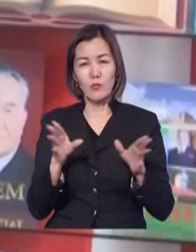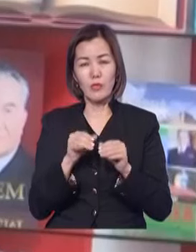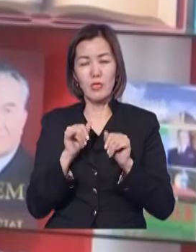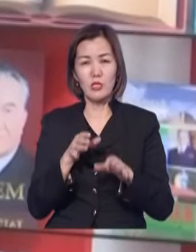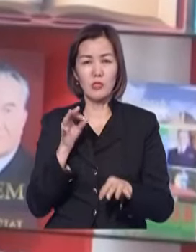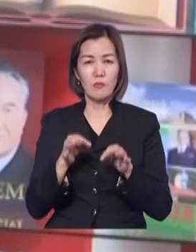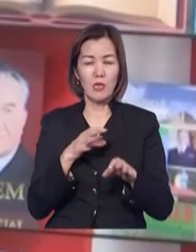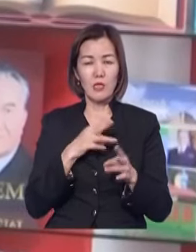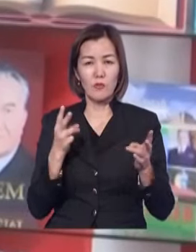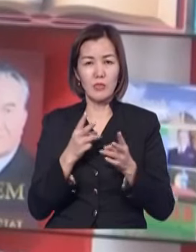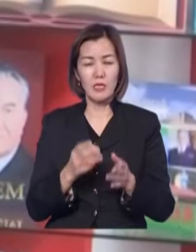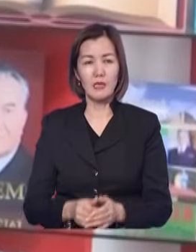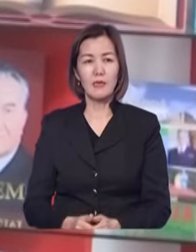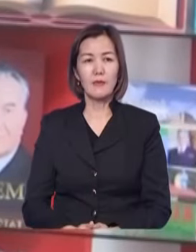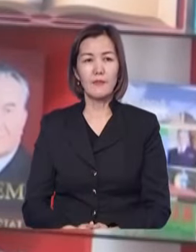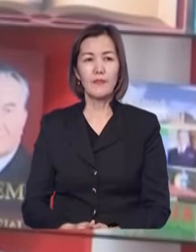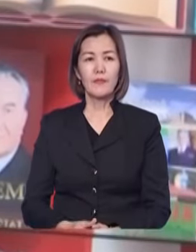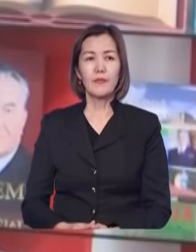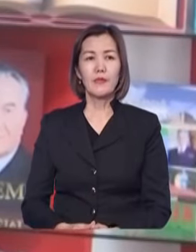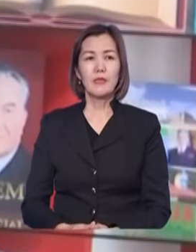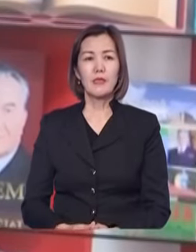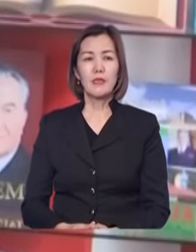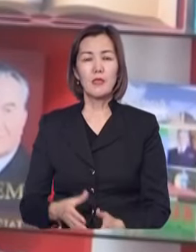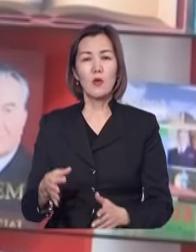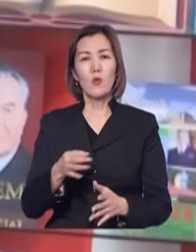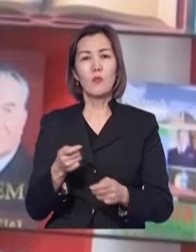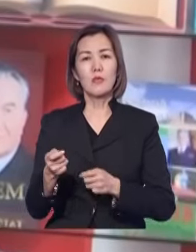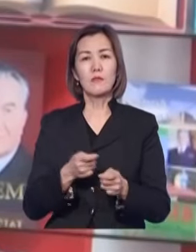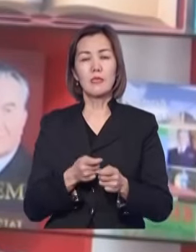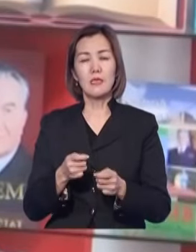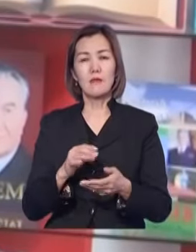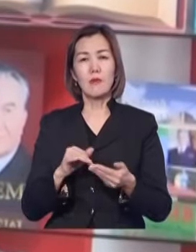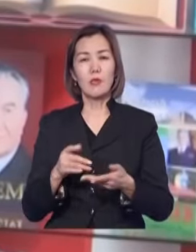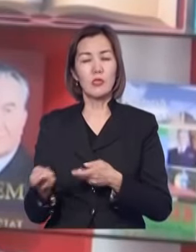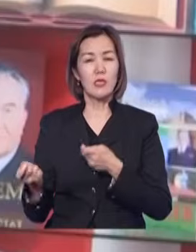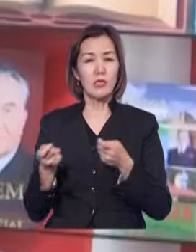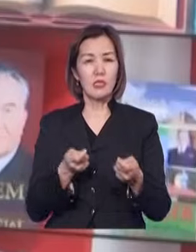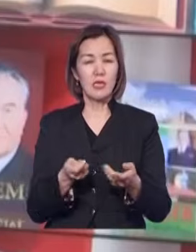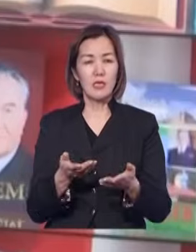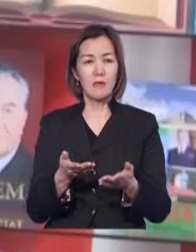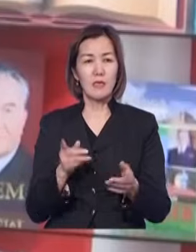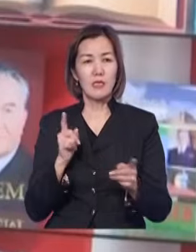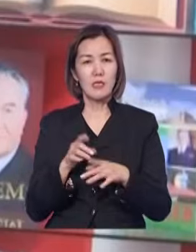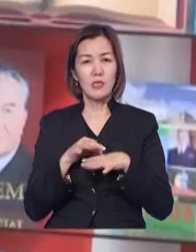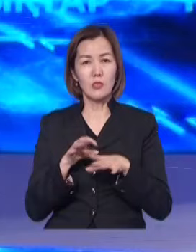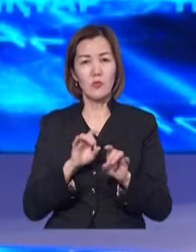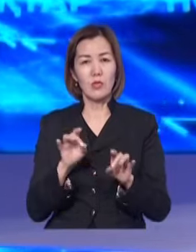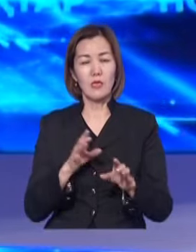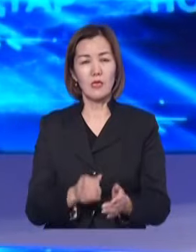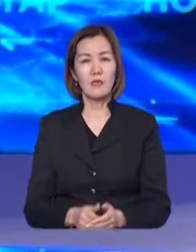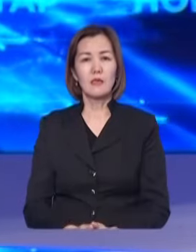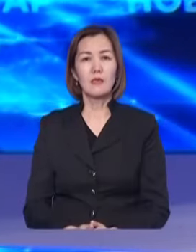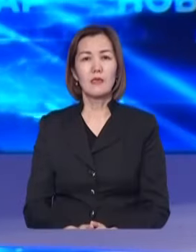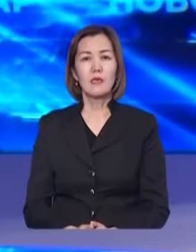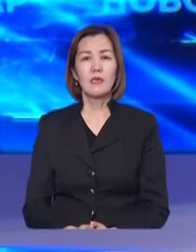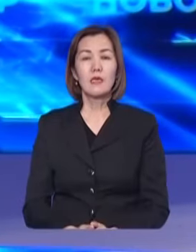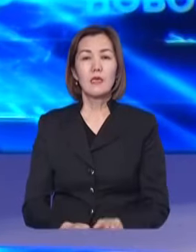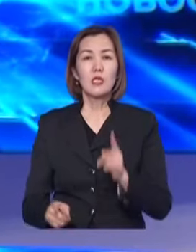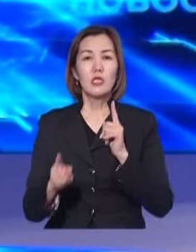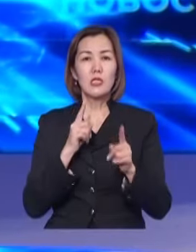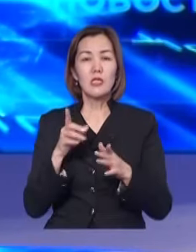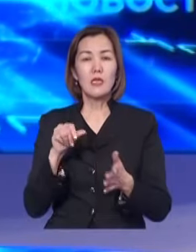талқылап, жаңағы облыстағы басқарма басшыларына шақырып, осы бағытта жұмыс жасайтынын айтты. Жиында